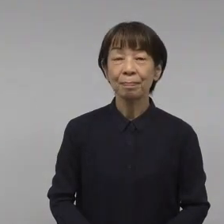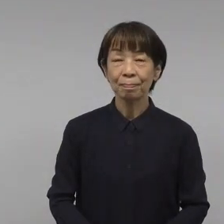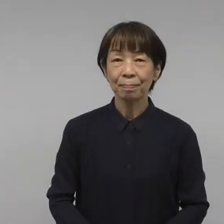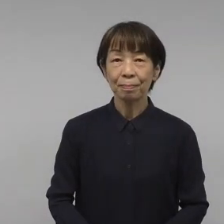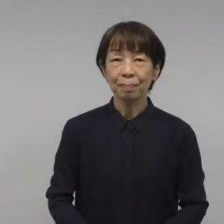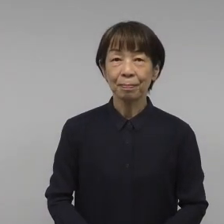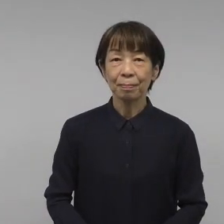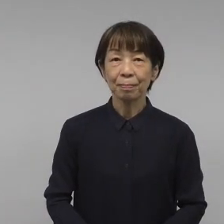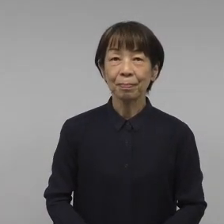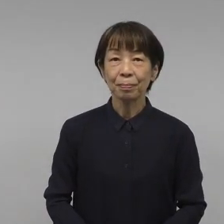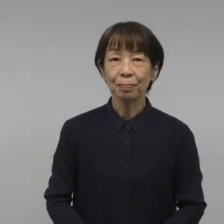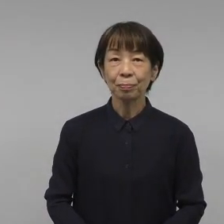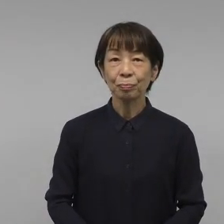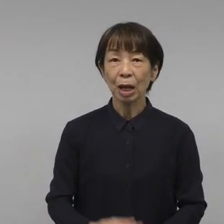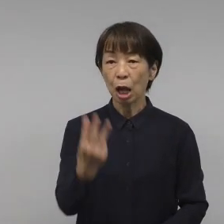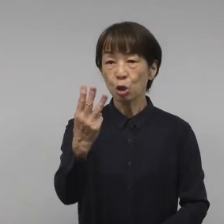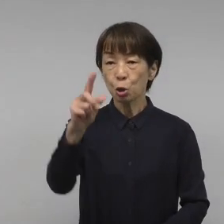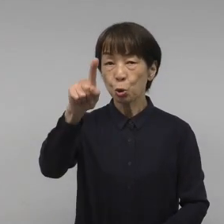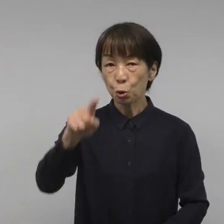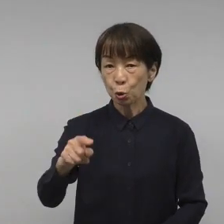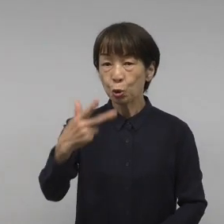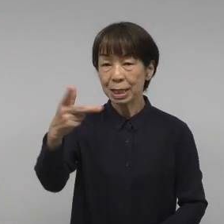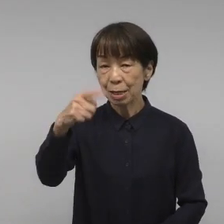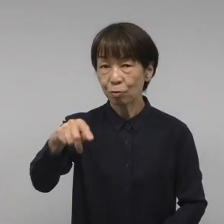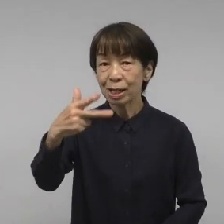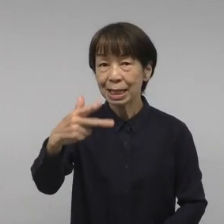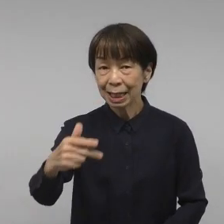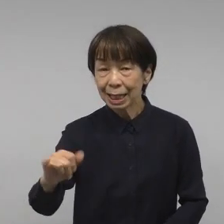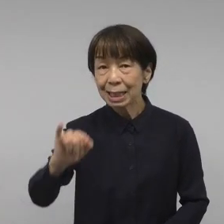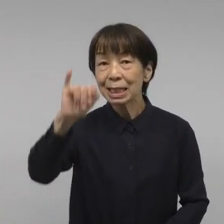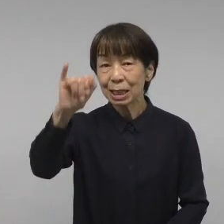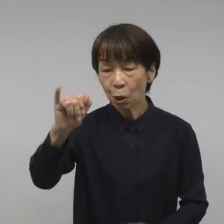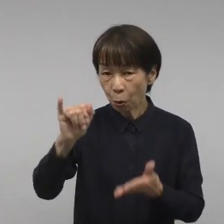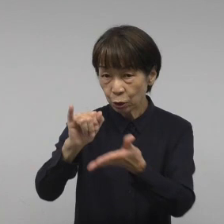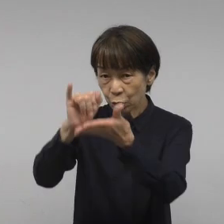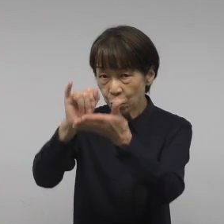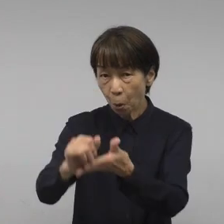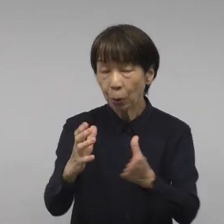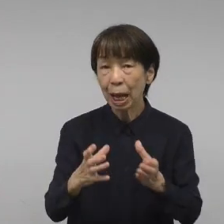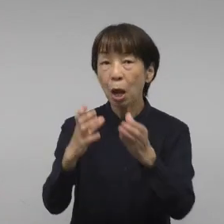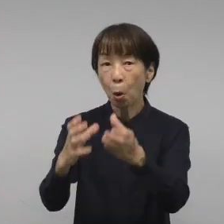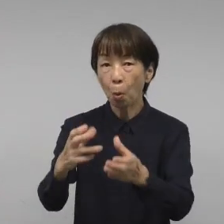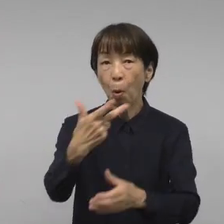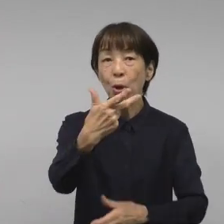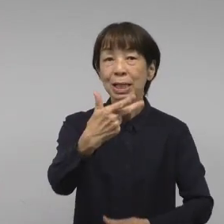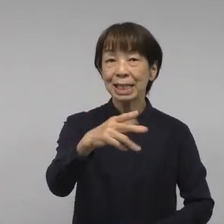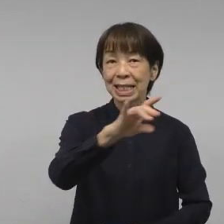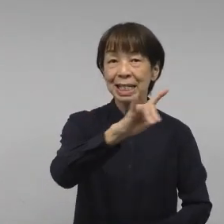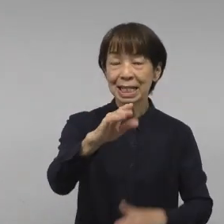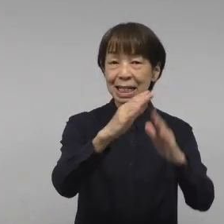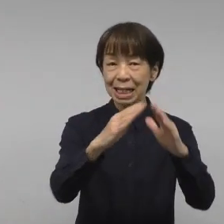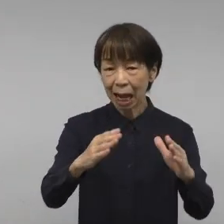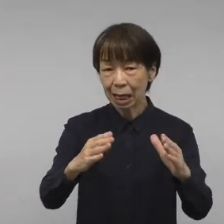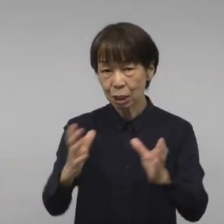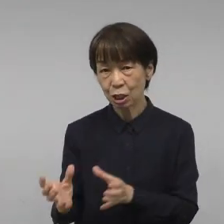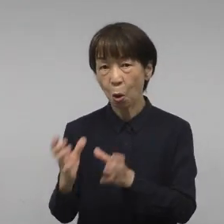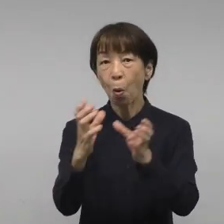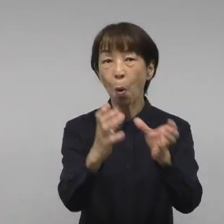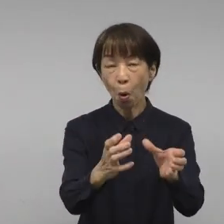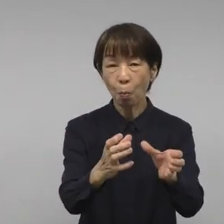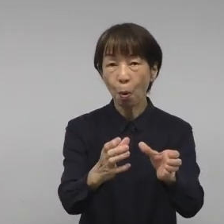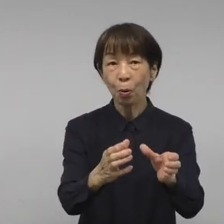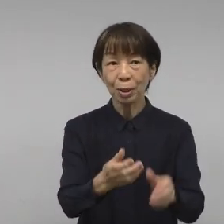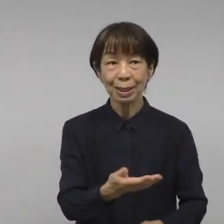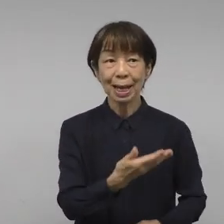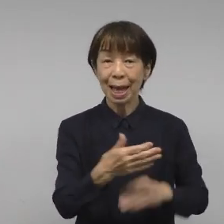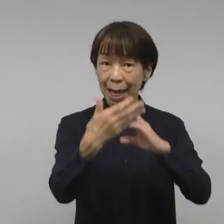それから友人誌の市長表敬訪問、また友人市議会の訪問ということでありまして、左側の